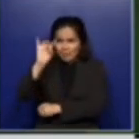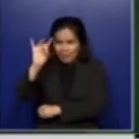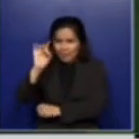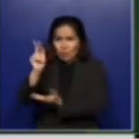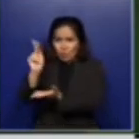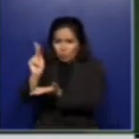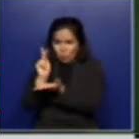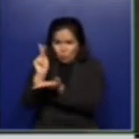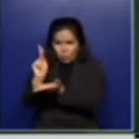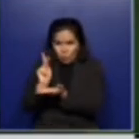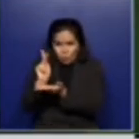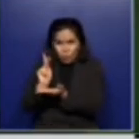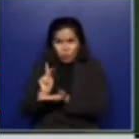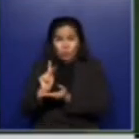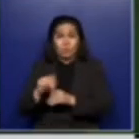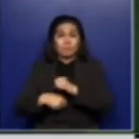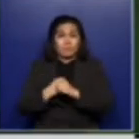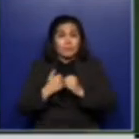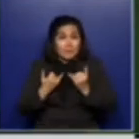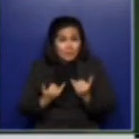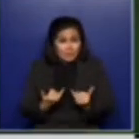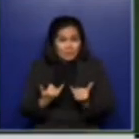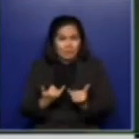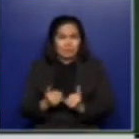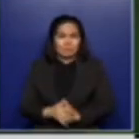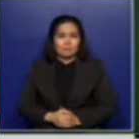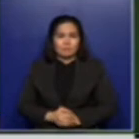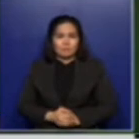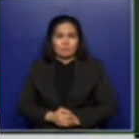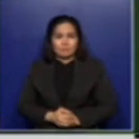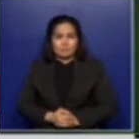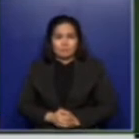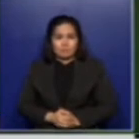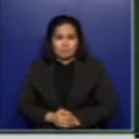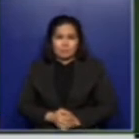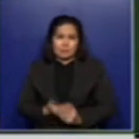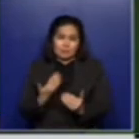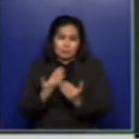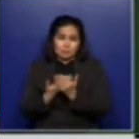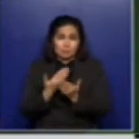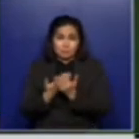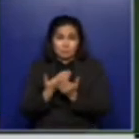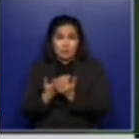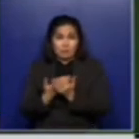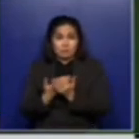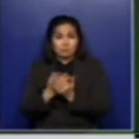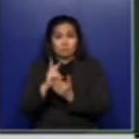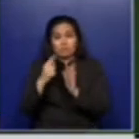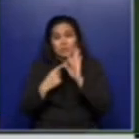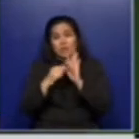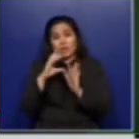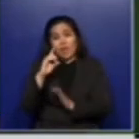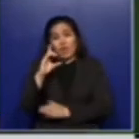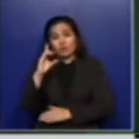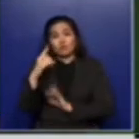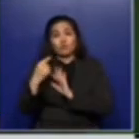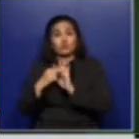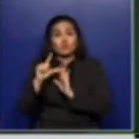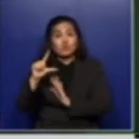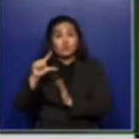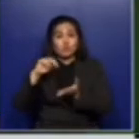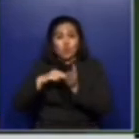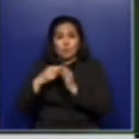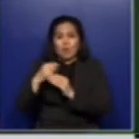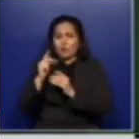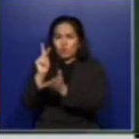ครับจนถึงปีนี้นะครับปีล่าสุดเนี่ยก็เป็นงบประมาณที่เรียกว่างบขาดดุลนั่นก็คือมีการกู้ในทุก